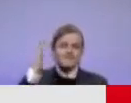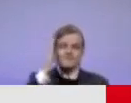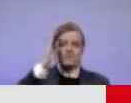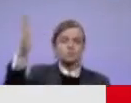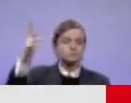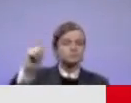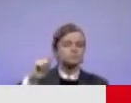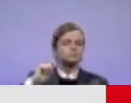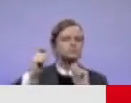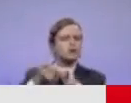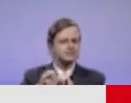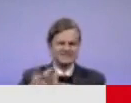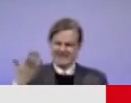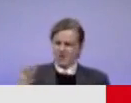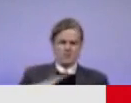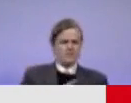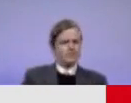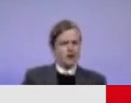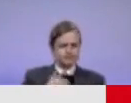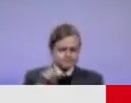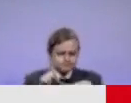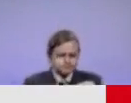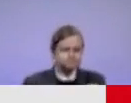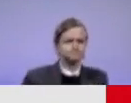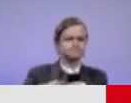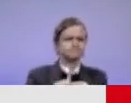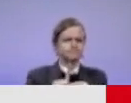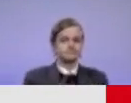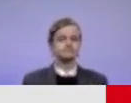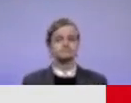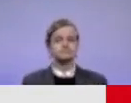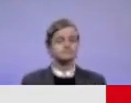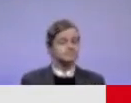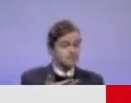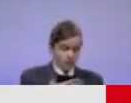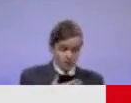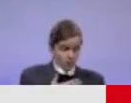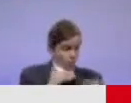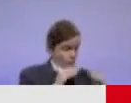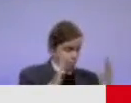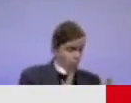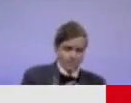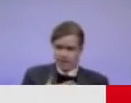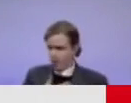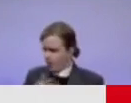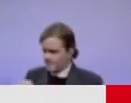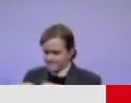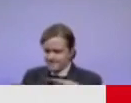Iată, a venit din nou vremea să ne aflăm la cârmă, să ne protejăm casele și